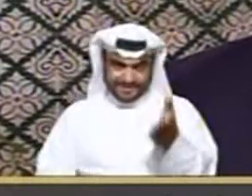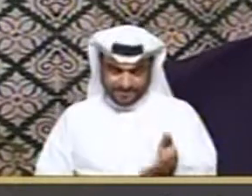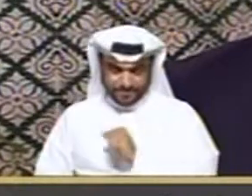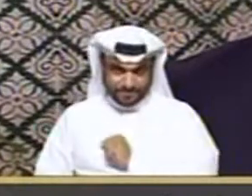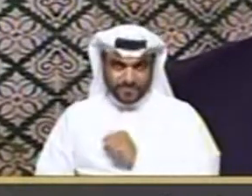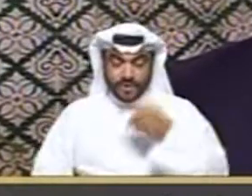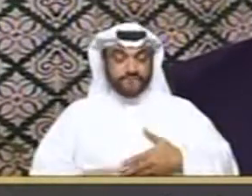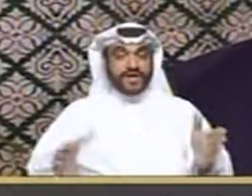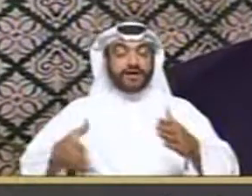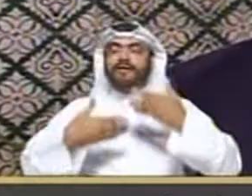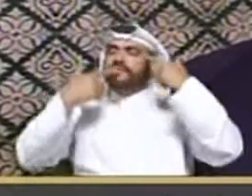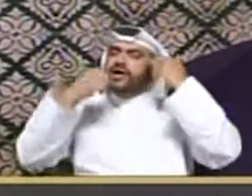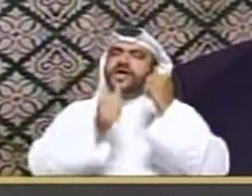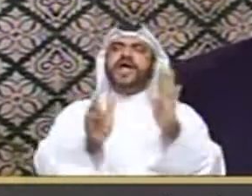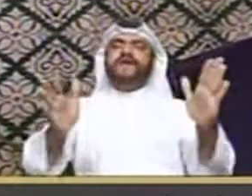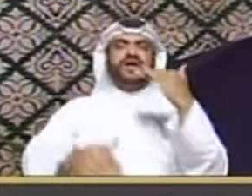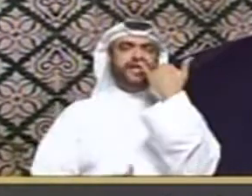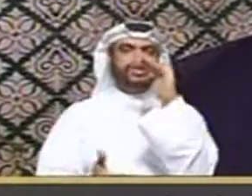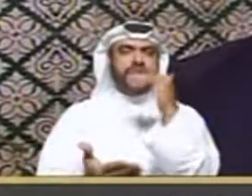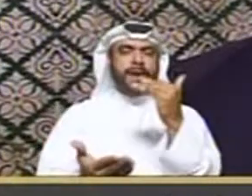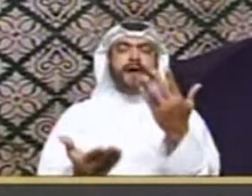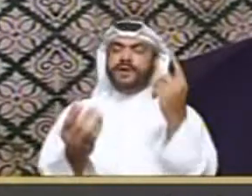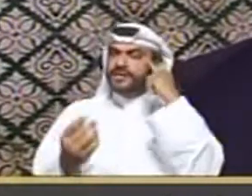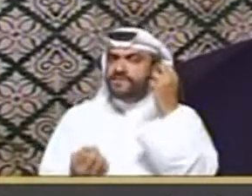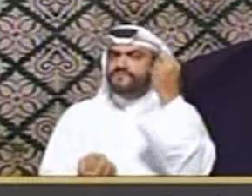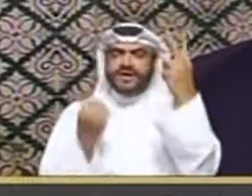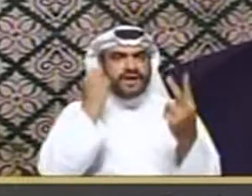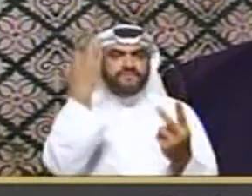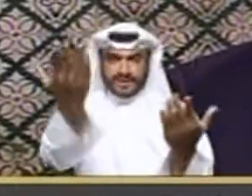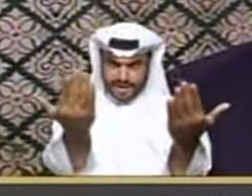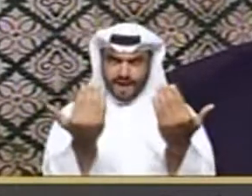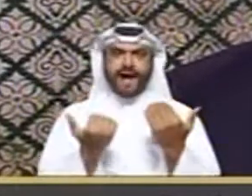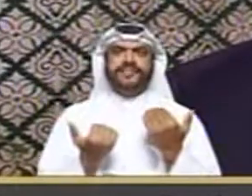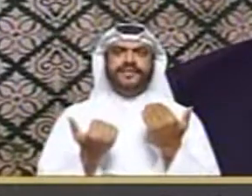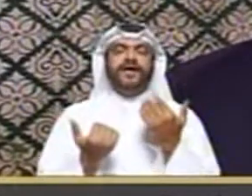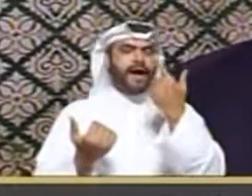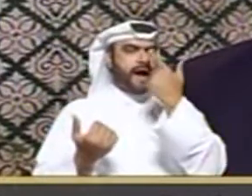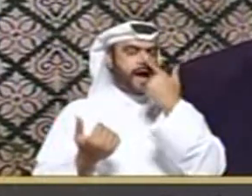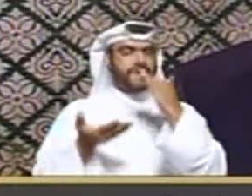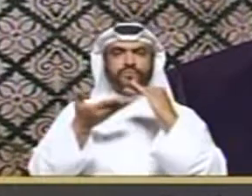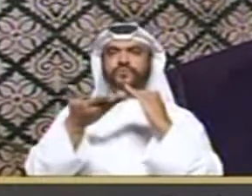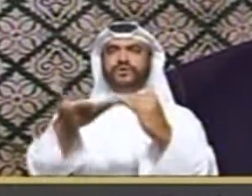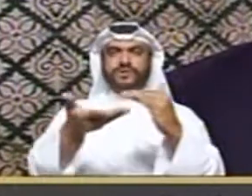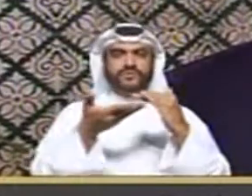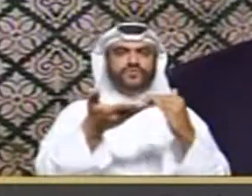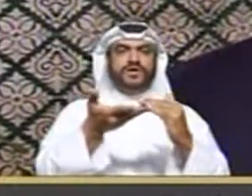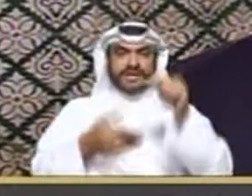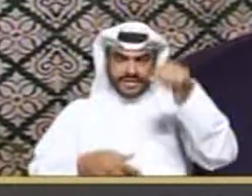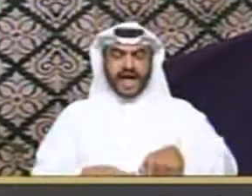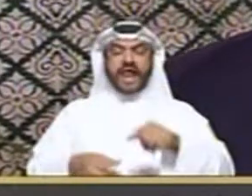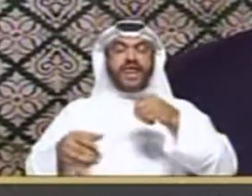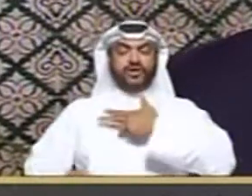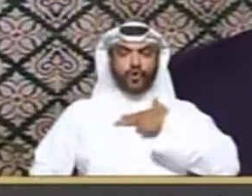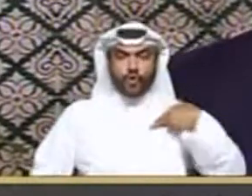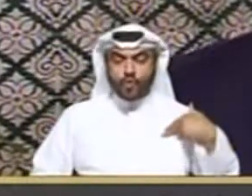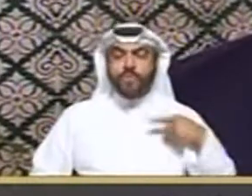هناك مساحة كبيرة للشباب بأن يقدمون أفكارهم ومقترحاتهم وأراءهم في كافة المجالات، فجعل القطاعات